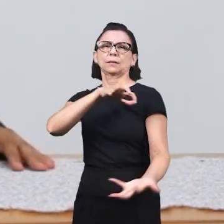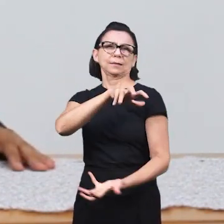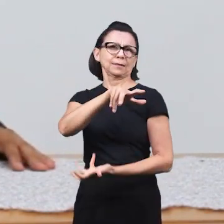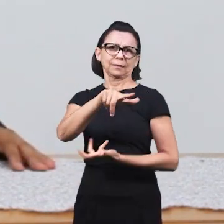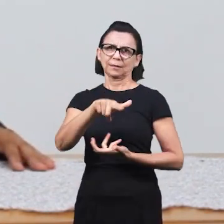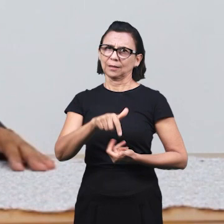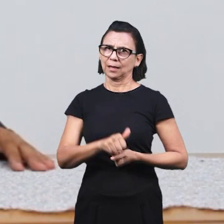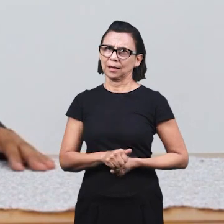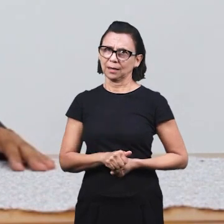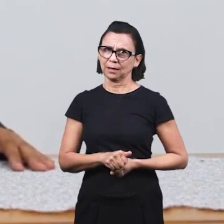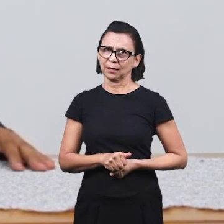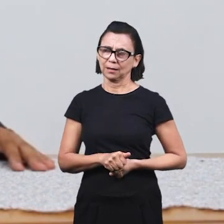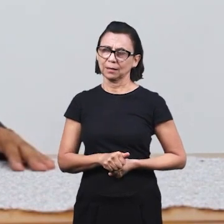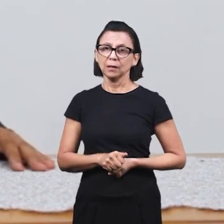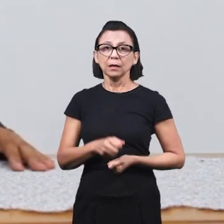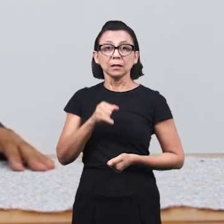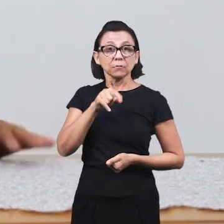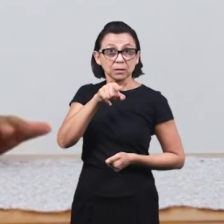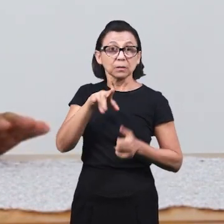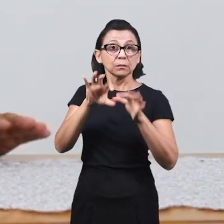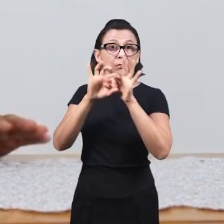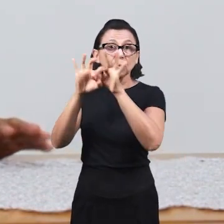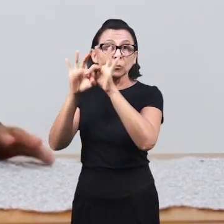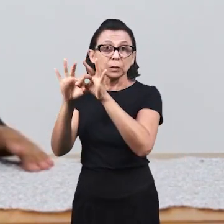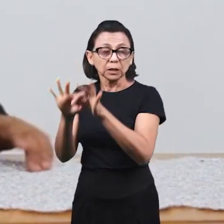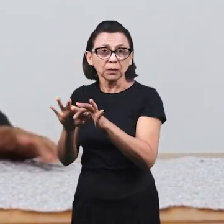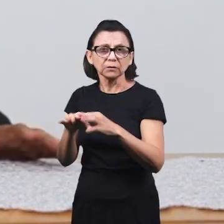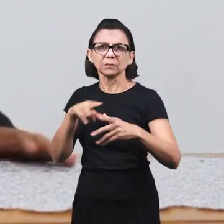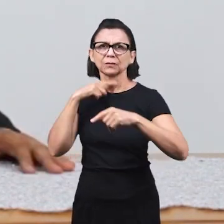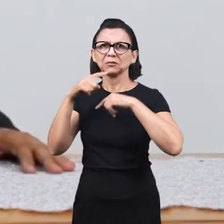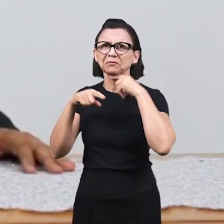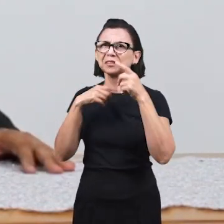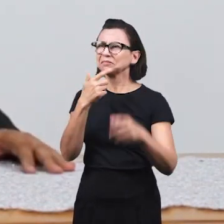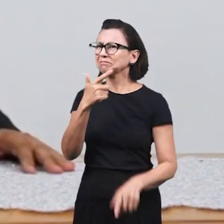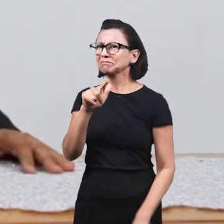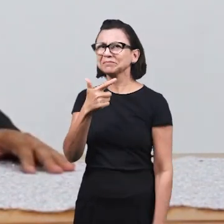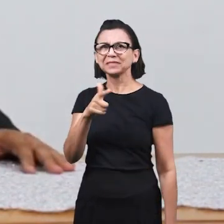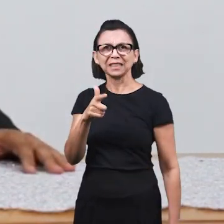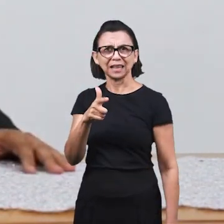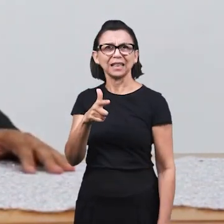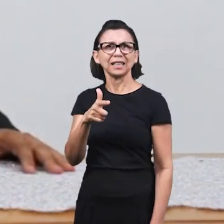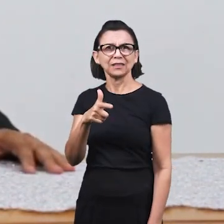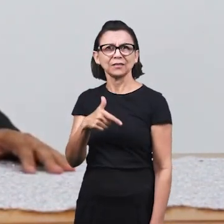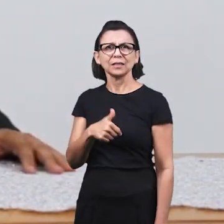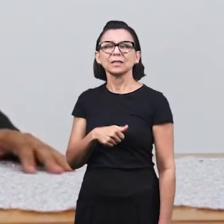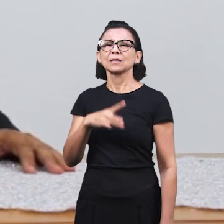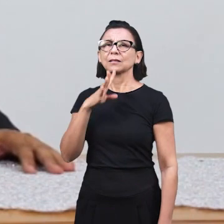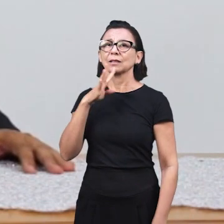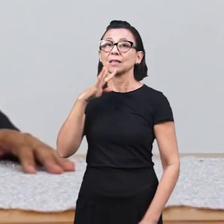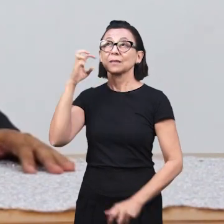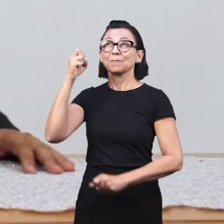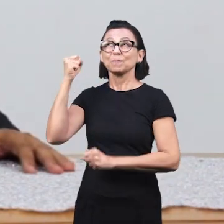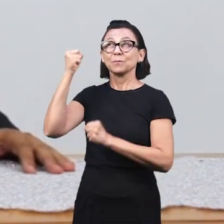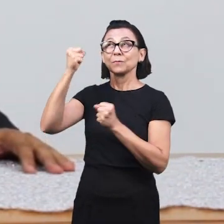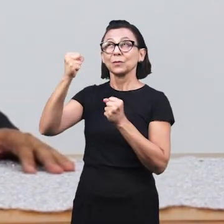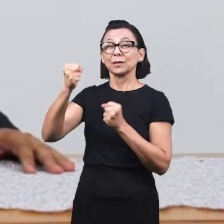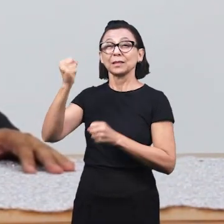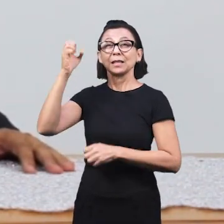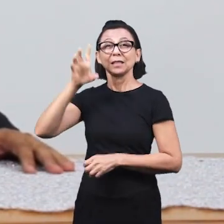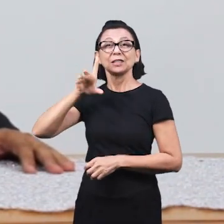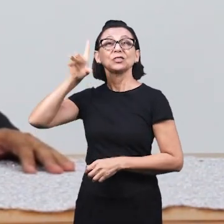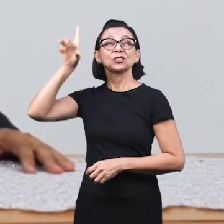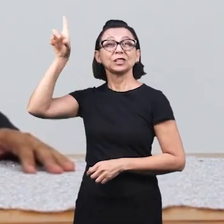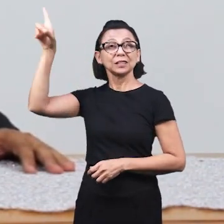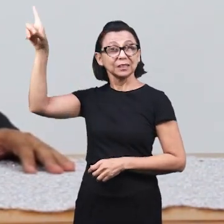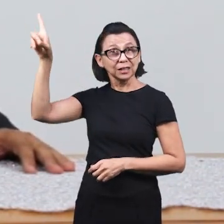должны отвечать. Потому что тот, кто в общении с Господом, он никогда не поколеблется. Он всегда свидетельствует о